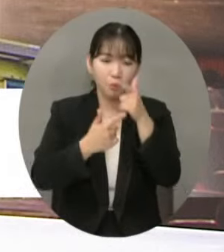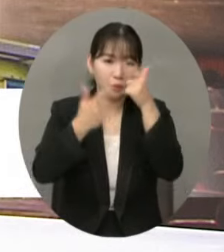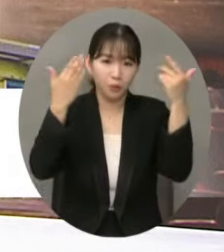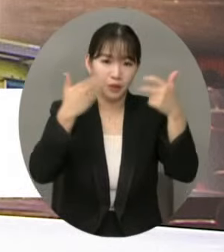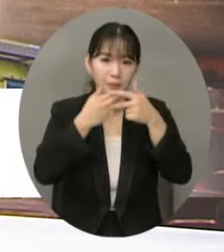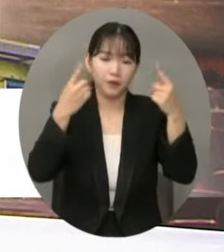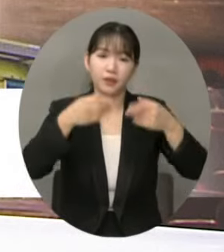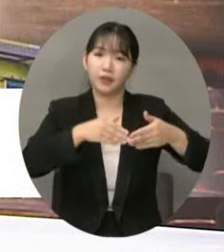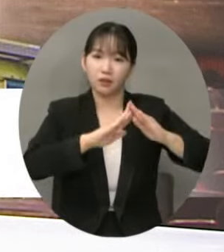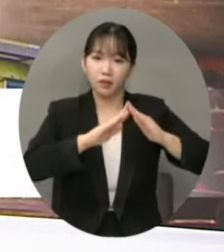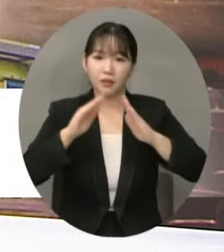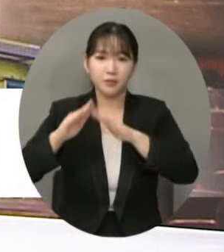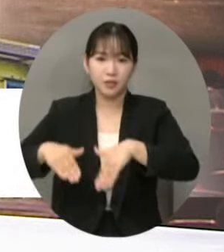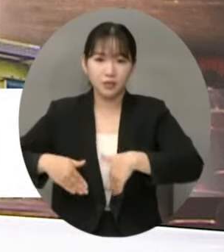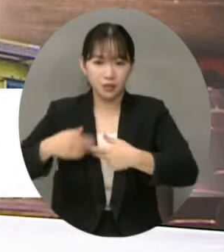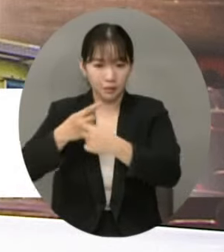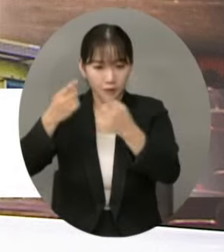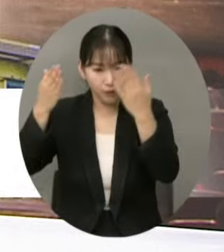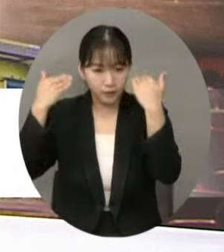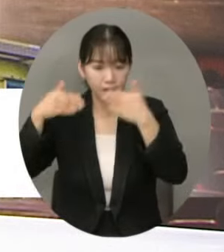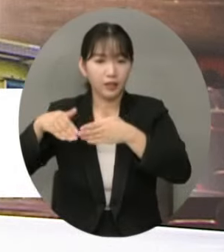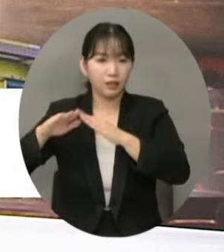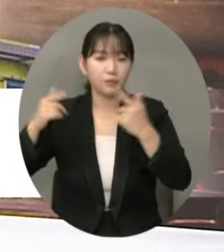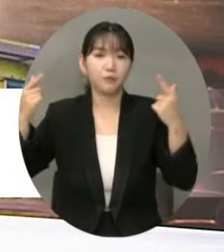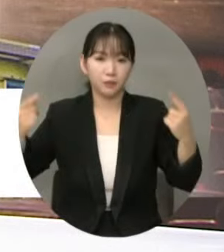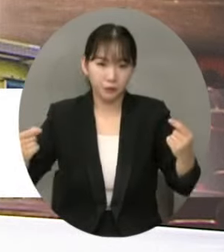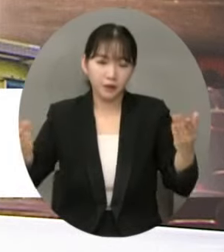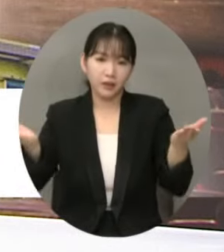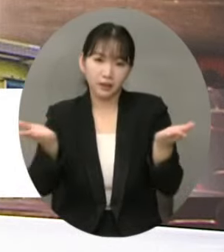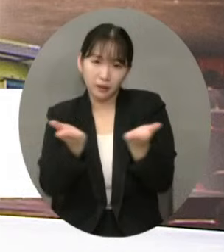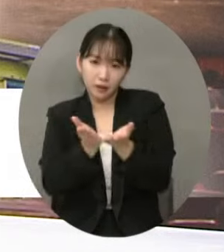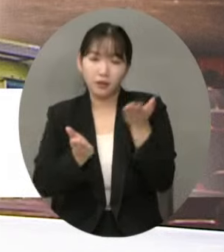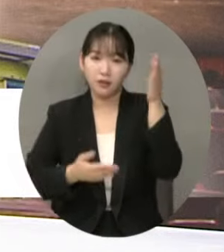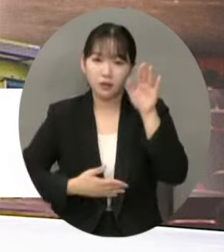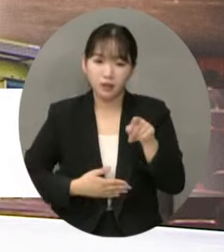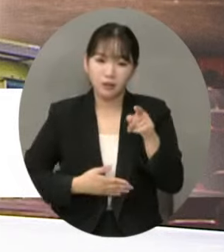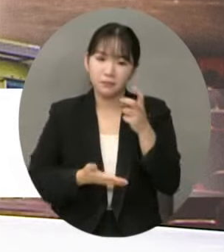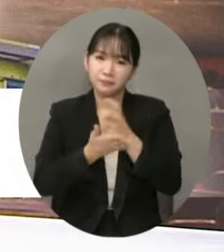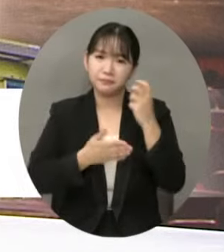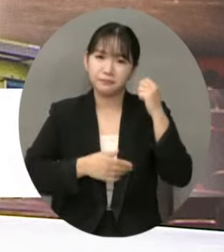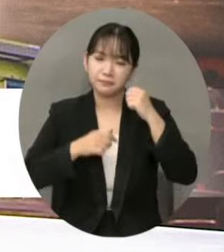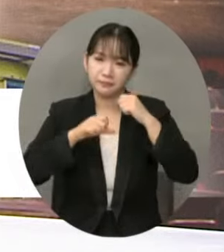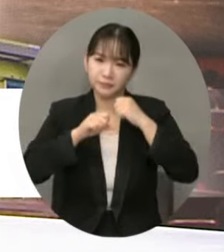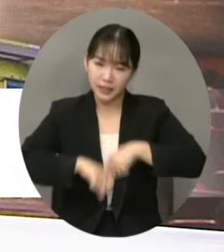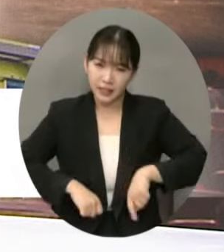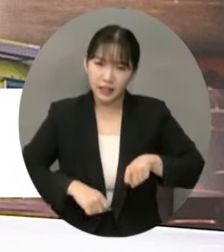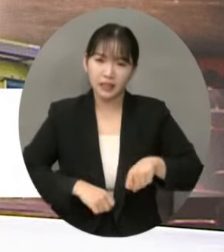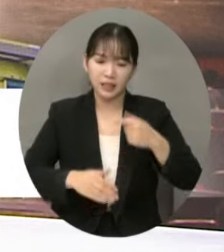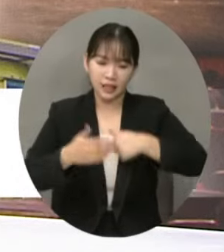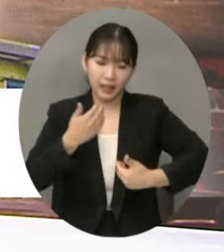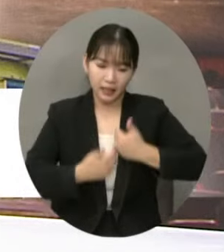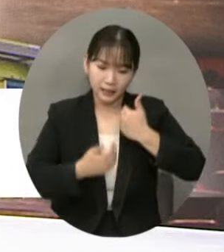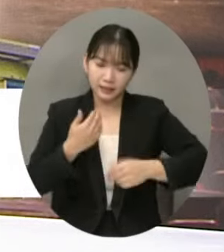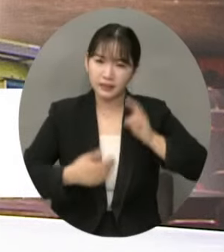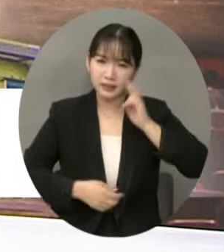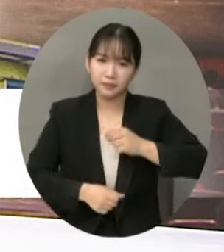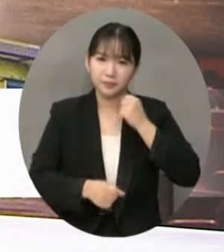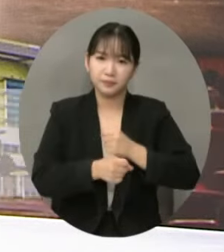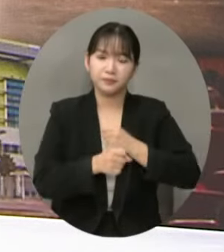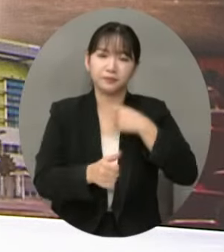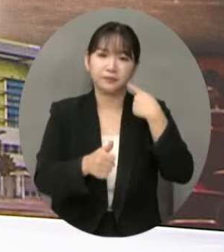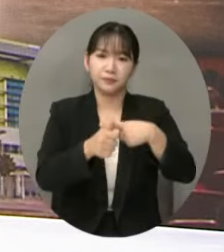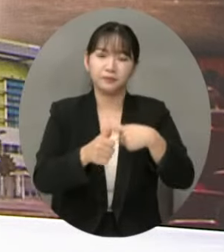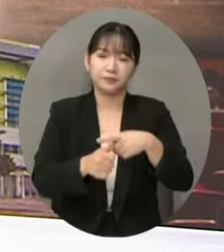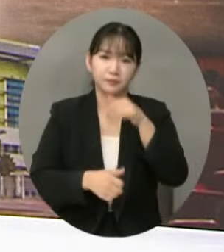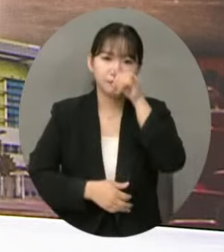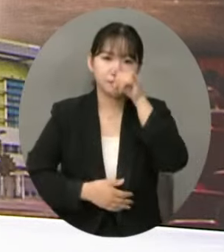설립과 전남 의대 설립을 동일시했지만 이런 원칙을 무너뜨리면서 내부 갈등을 확대시켰다는 비판을 받고 있습니다.